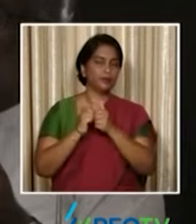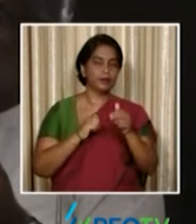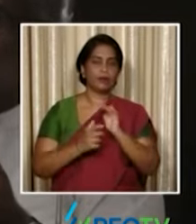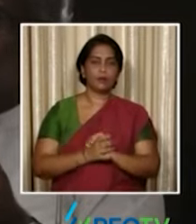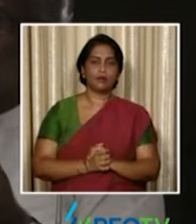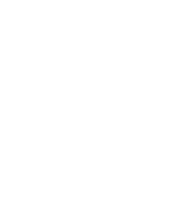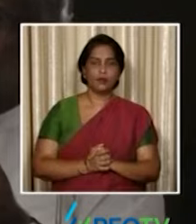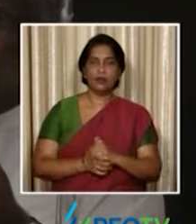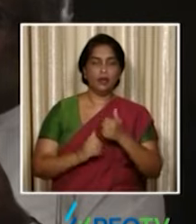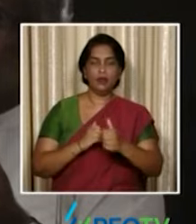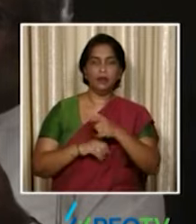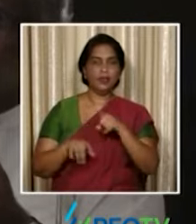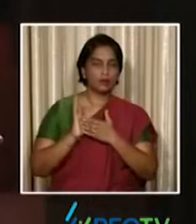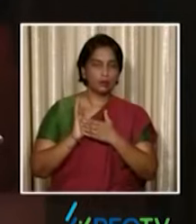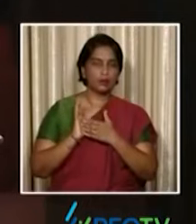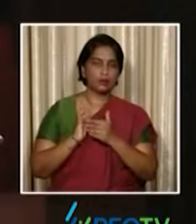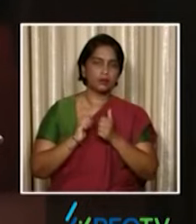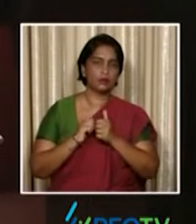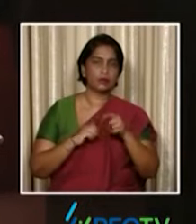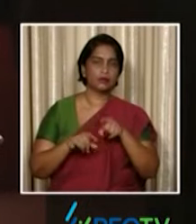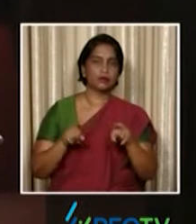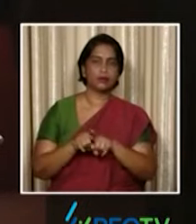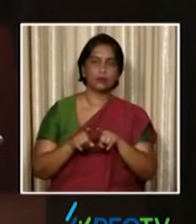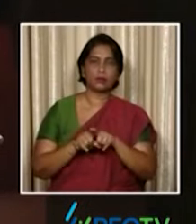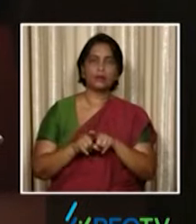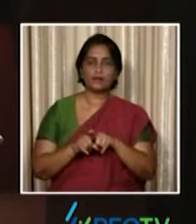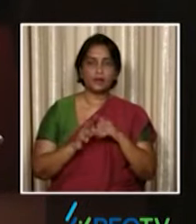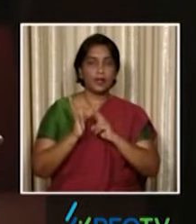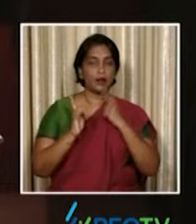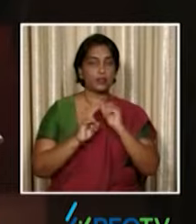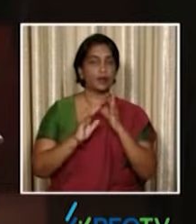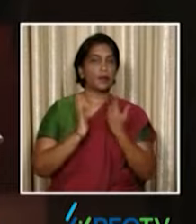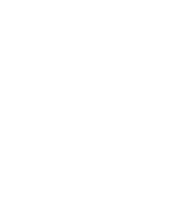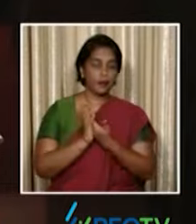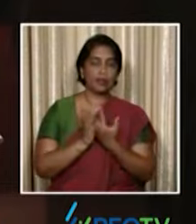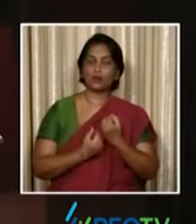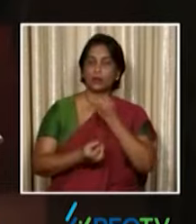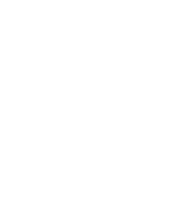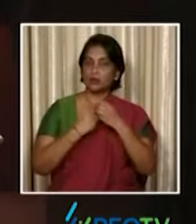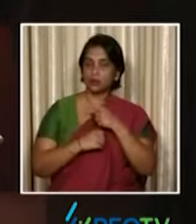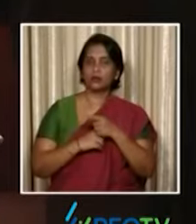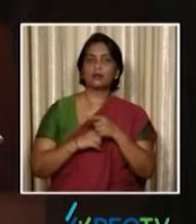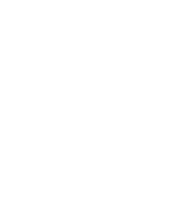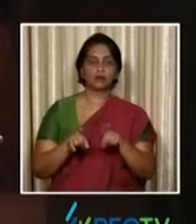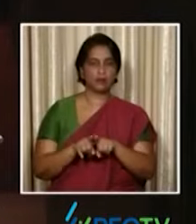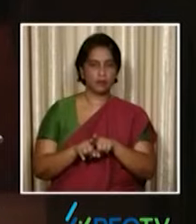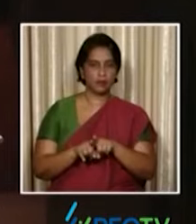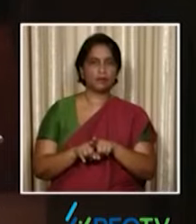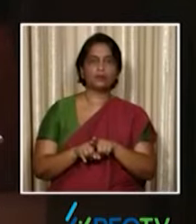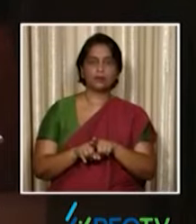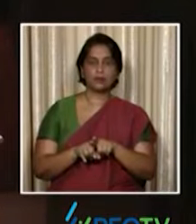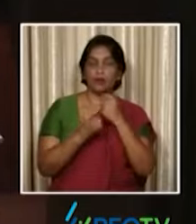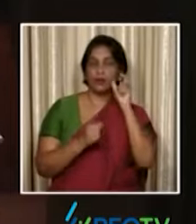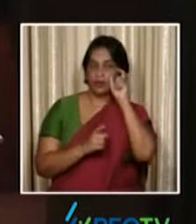6 7 8 දක්වා ඉහළ පන්තිවලටත් ජාතික පෝෂණ ප්‍රතිපත්තියක් අවශ්‍යයි. ඒ පෝෂණ ප්‍රතිපත්තිය ක්‍රියාත්මක කරන්නට